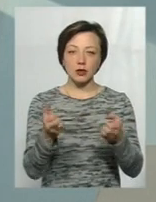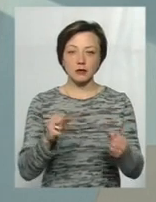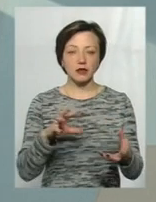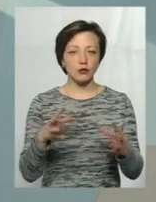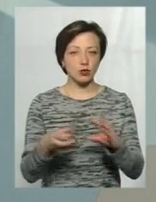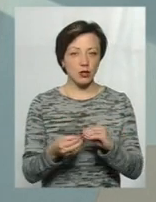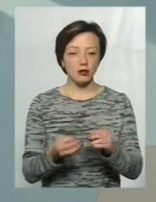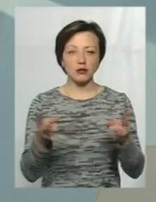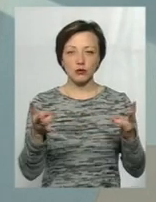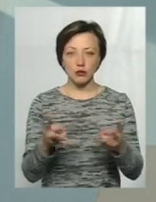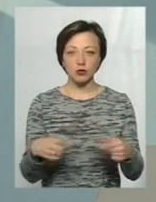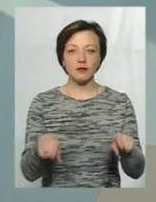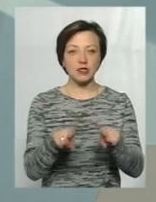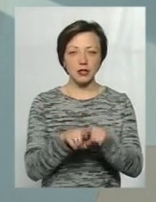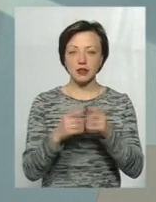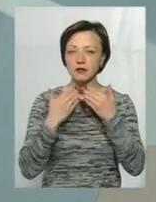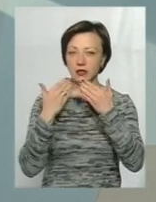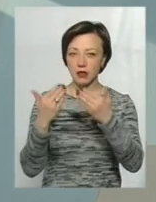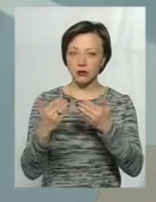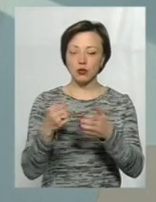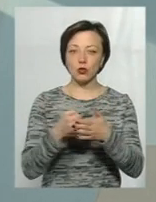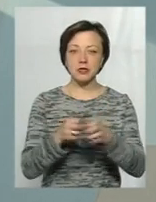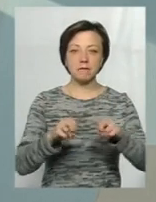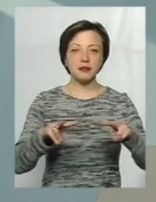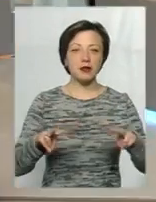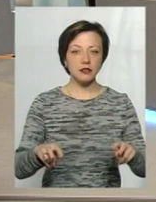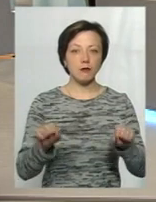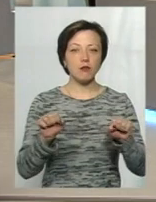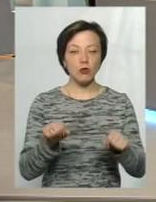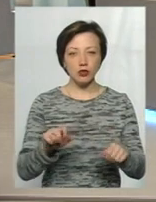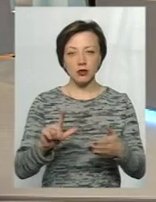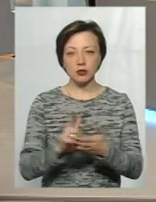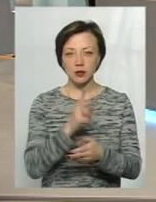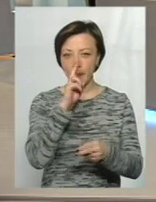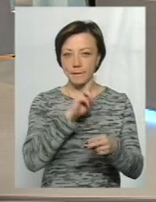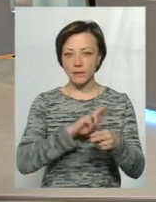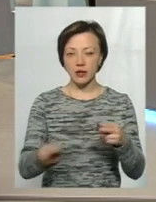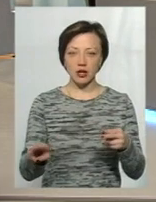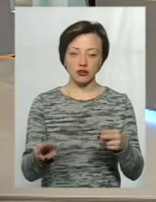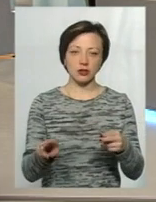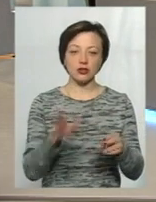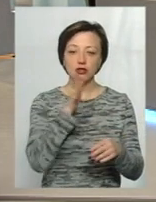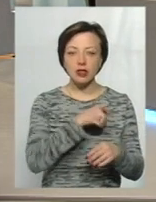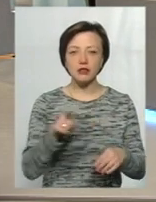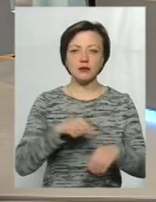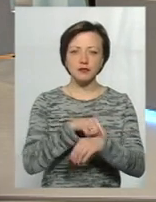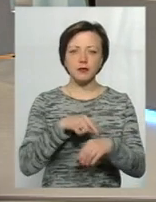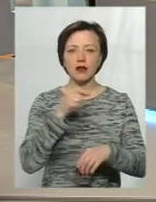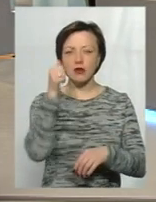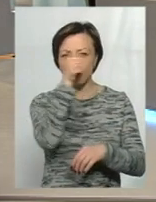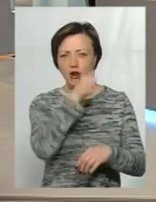результат, необхідно все-таки звертатися, я вважаю, до фахівців, тому що може бути знову ж упущений час, якщо роками ходять